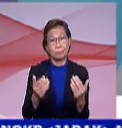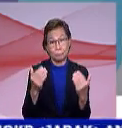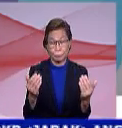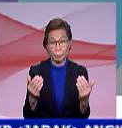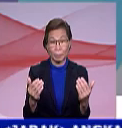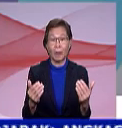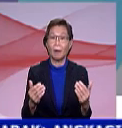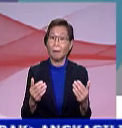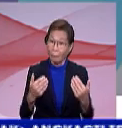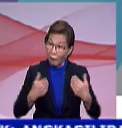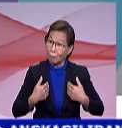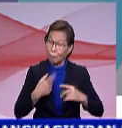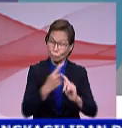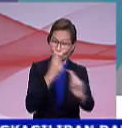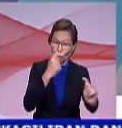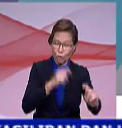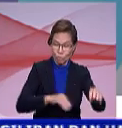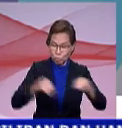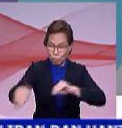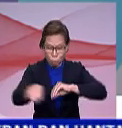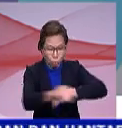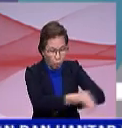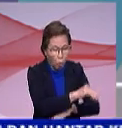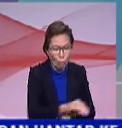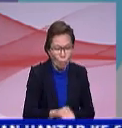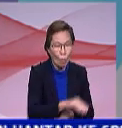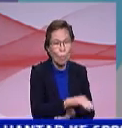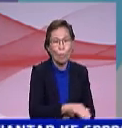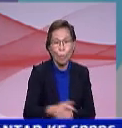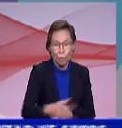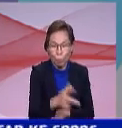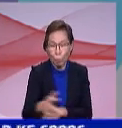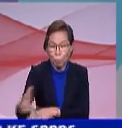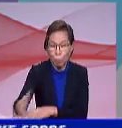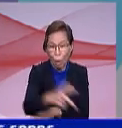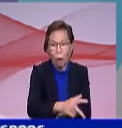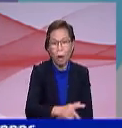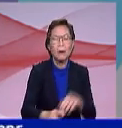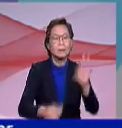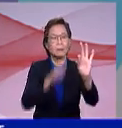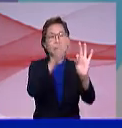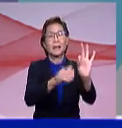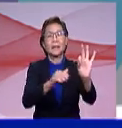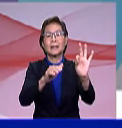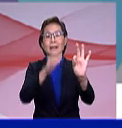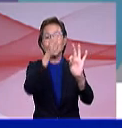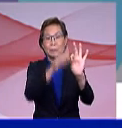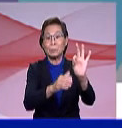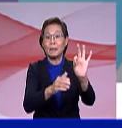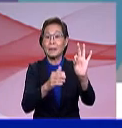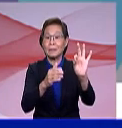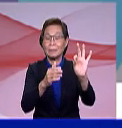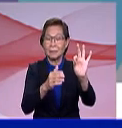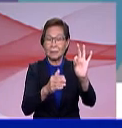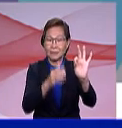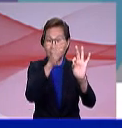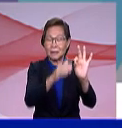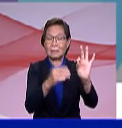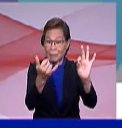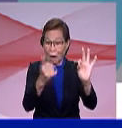adanya benda ni, sepatutnya akak pergi 9 bulan di PWTC. So bila ada DBKL